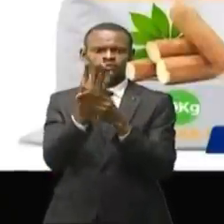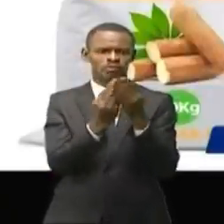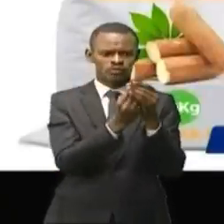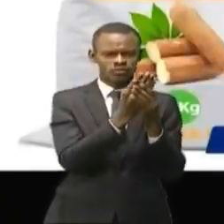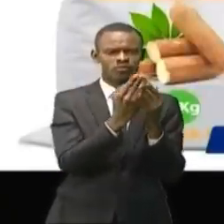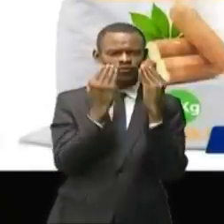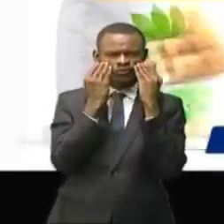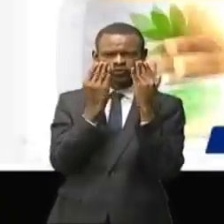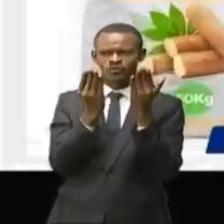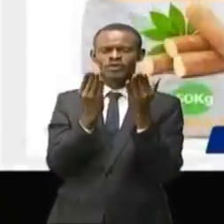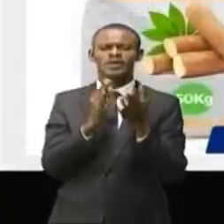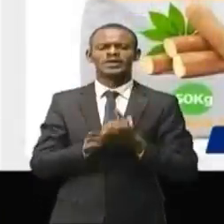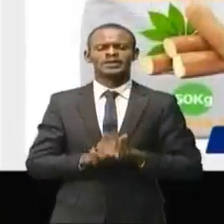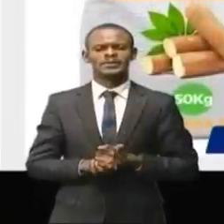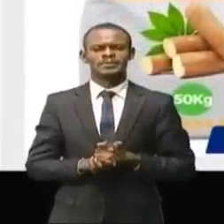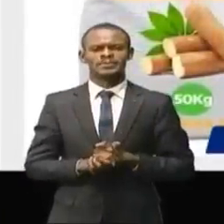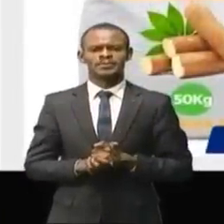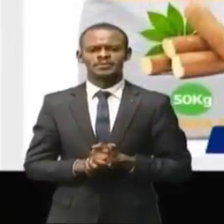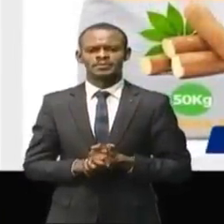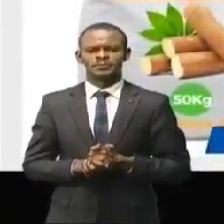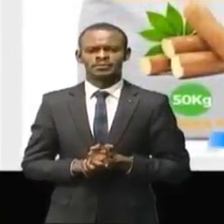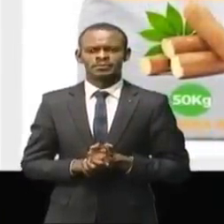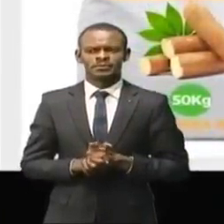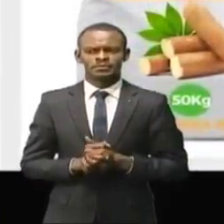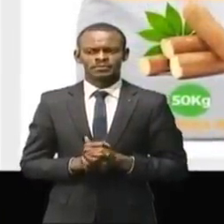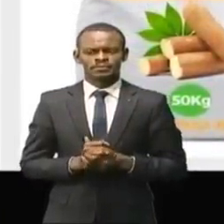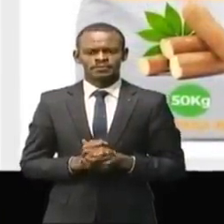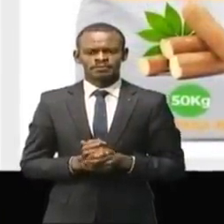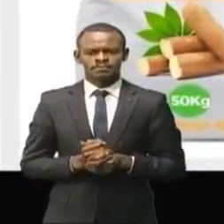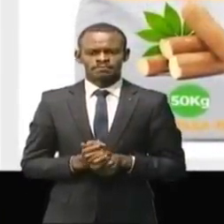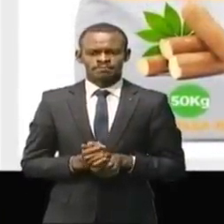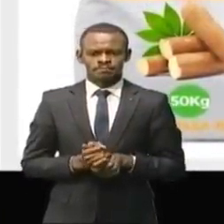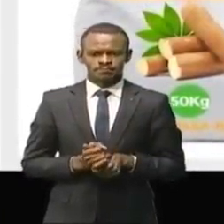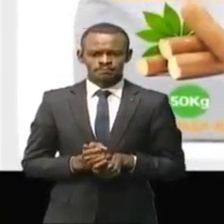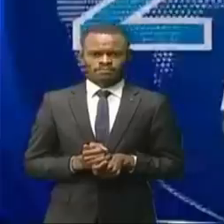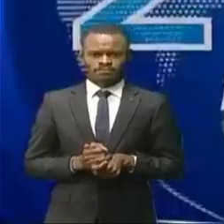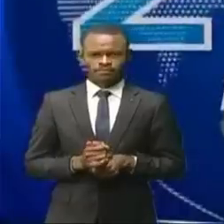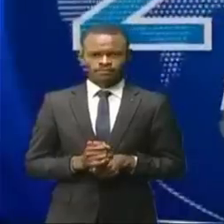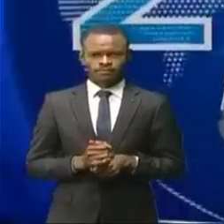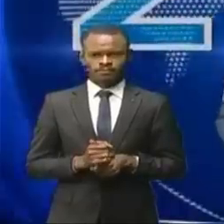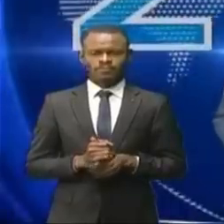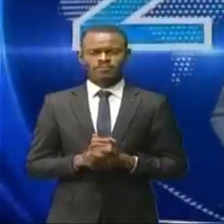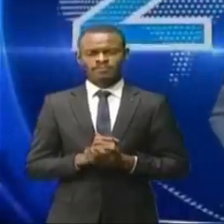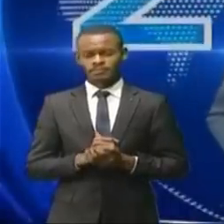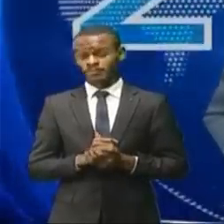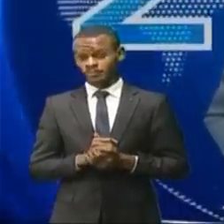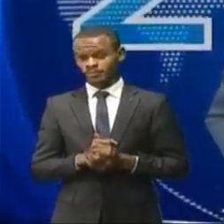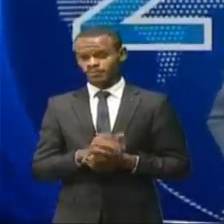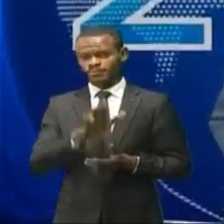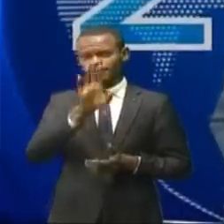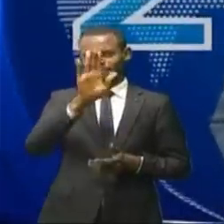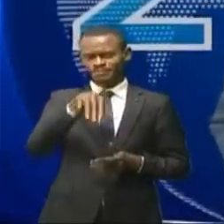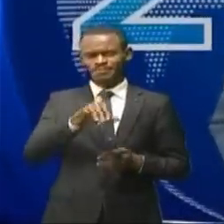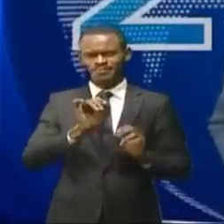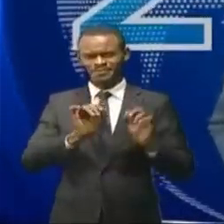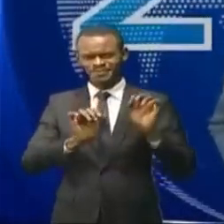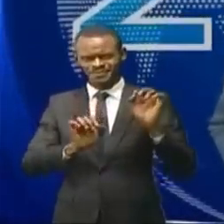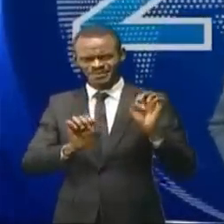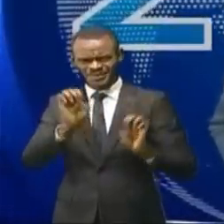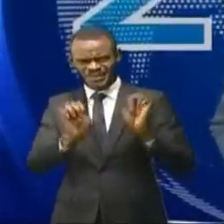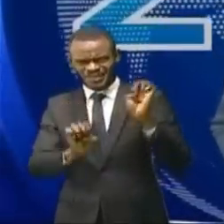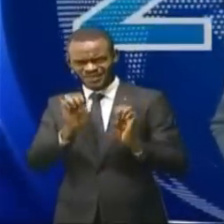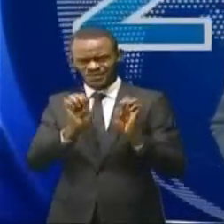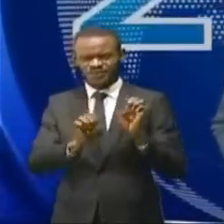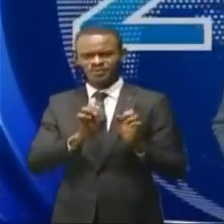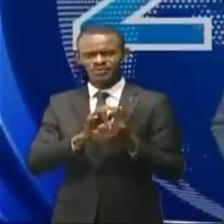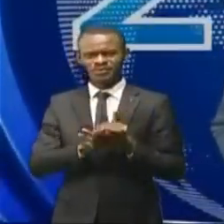le marché à un prix abordable plus ou moins 15000 le sac évaluer les prestations de